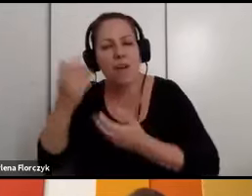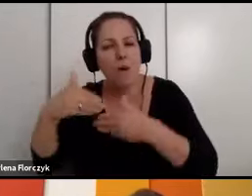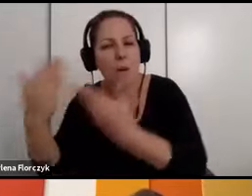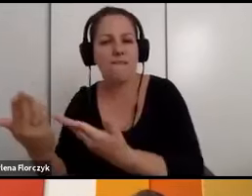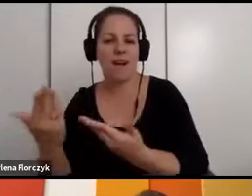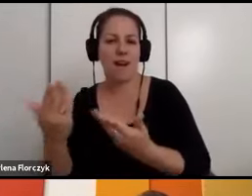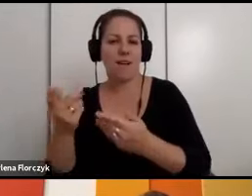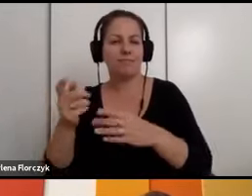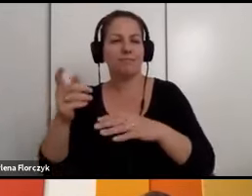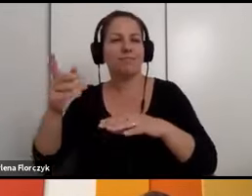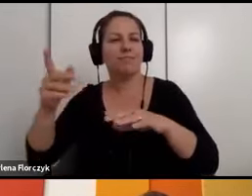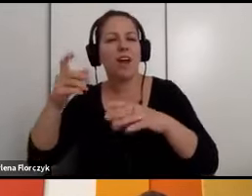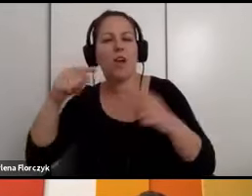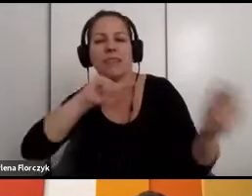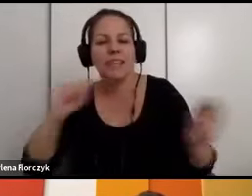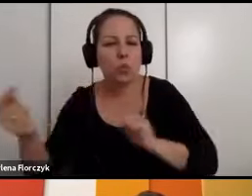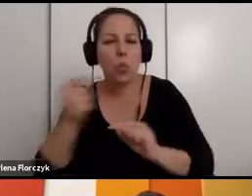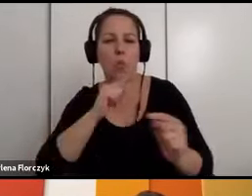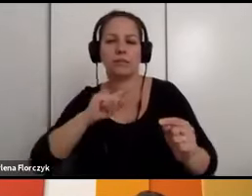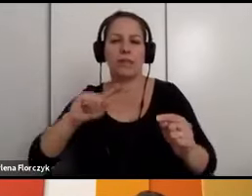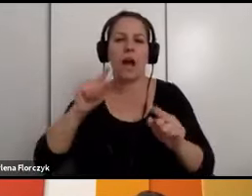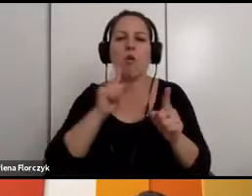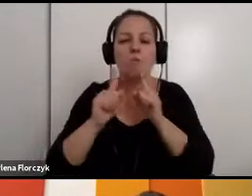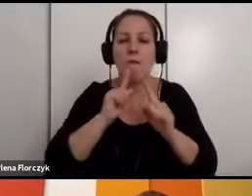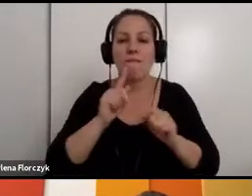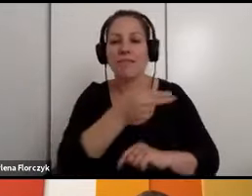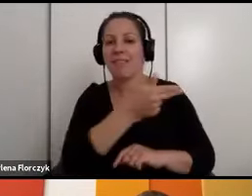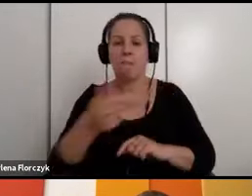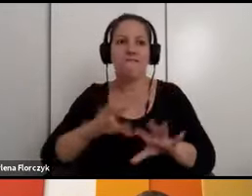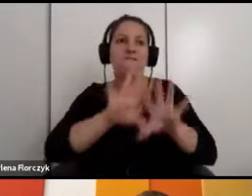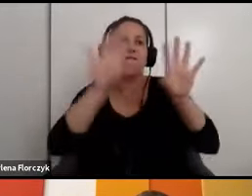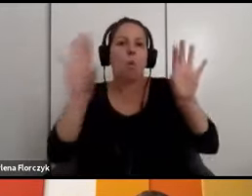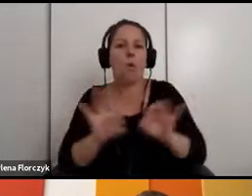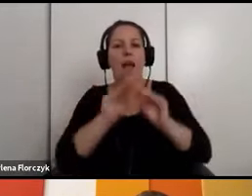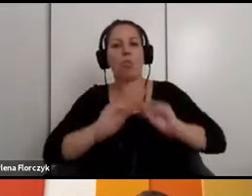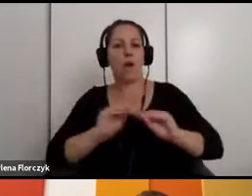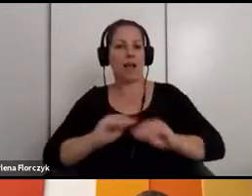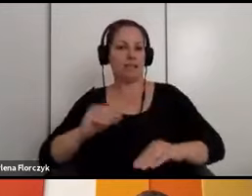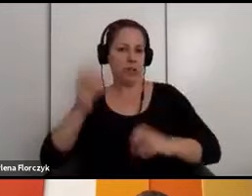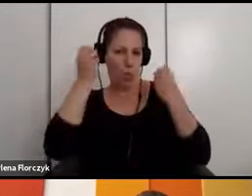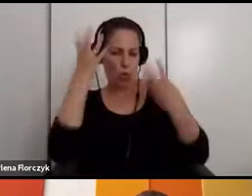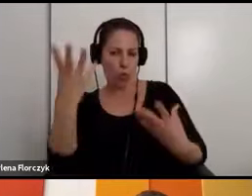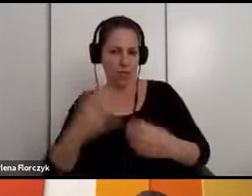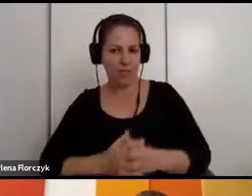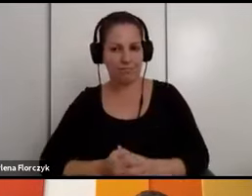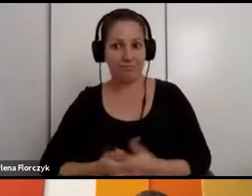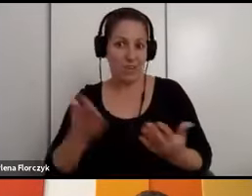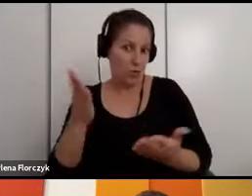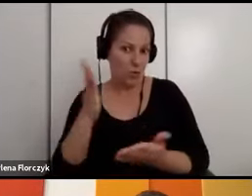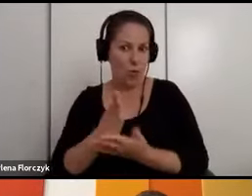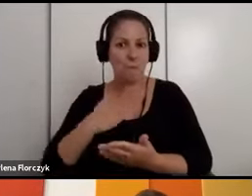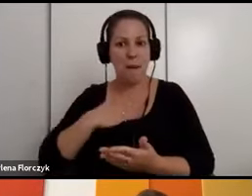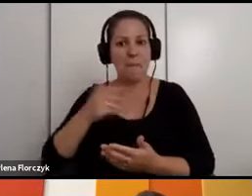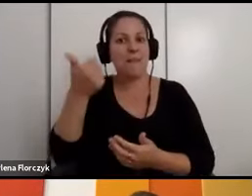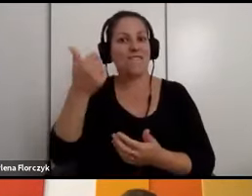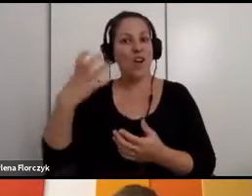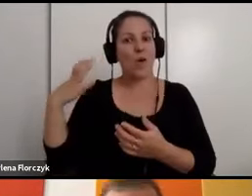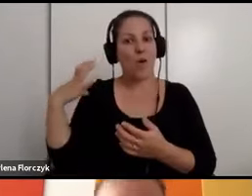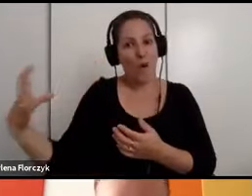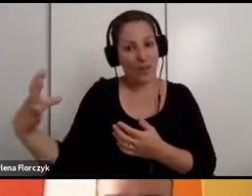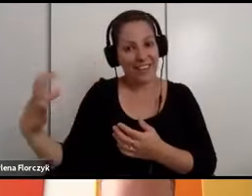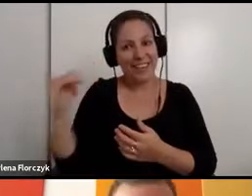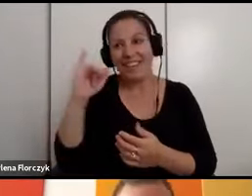do dyskusji, do rozmowy na tematy w ogóle edukacji kulturalnej. No i mamy już pierwszego gościa i pierwszego